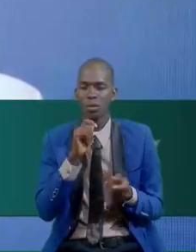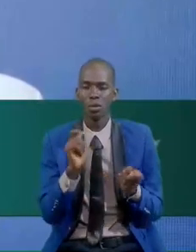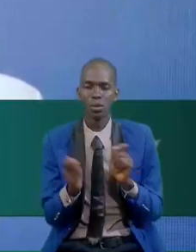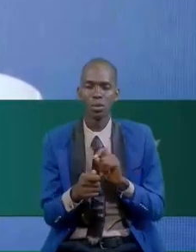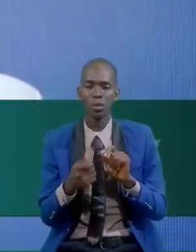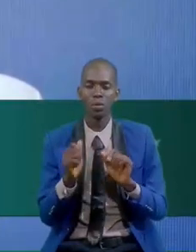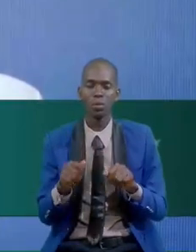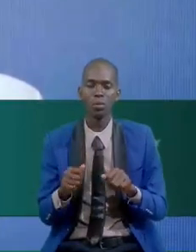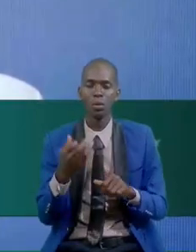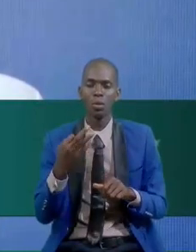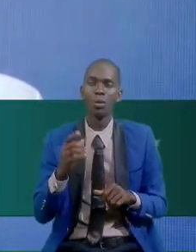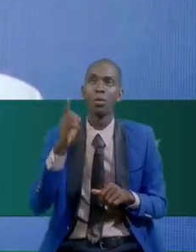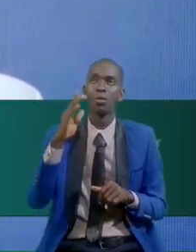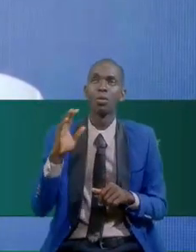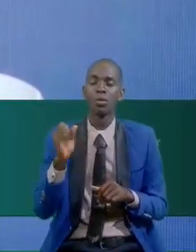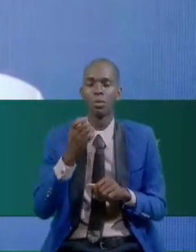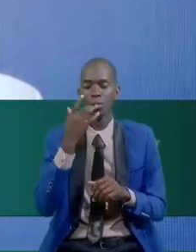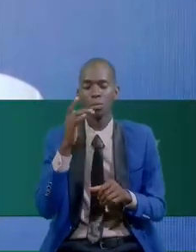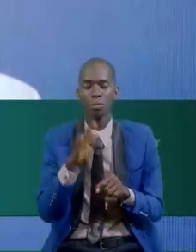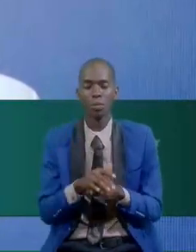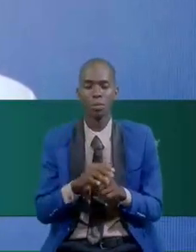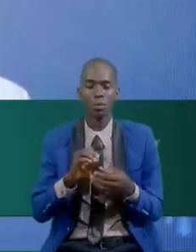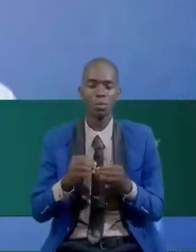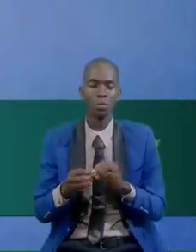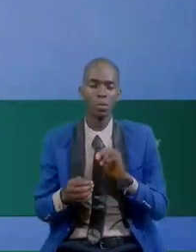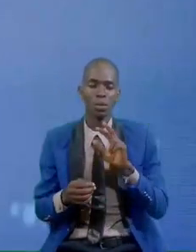l'immuabilité de la promesse de Dieu. Troisièmement,